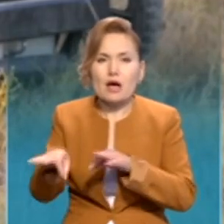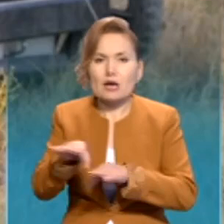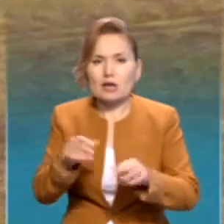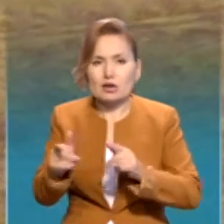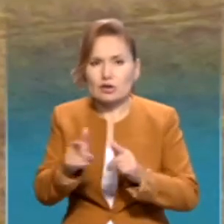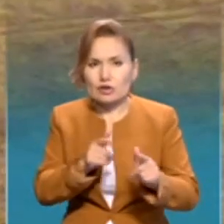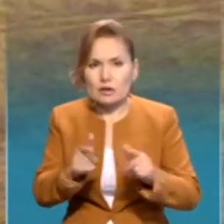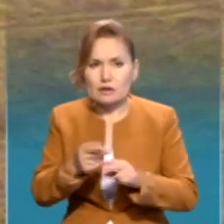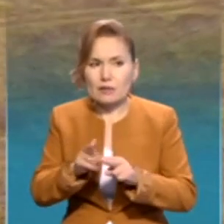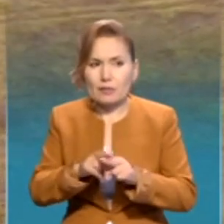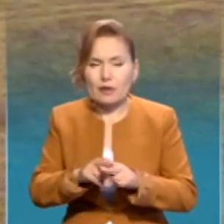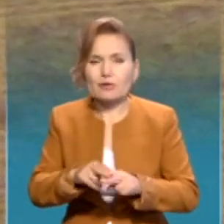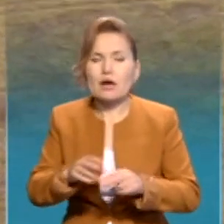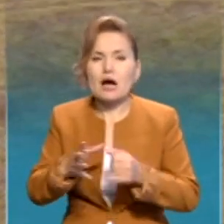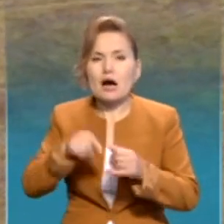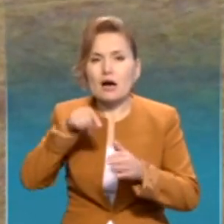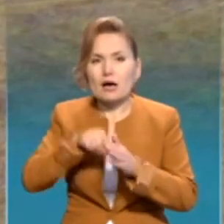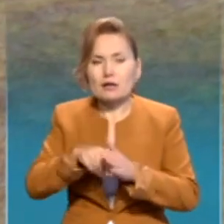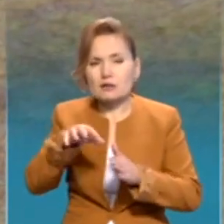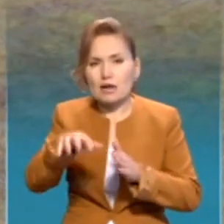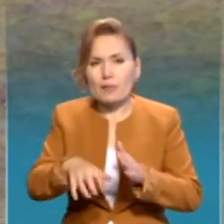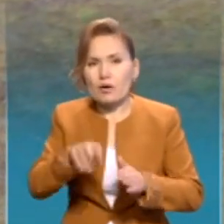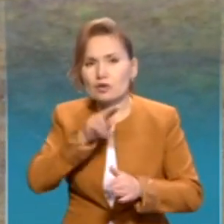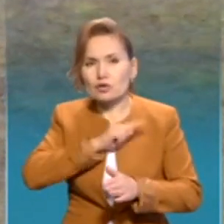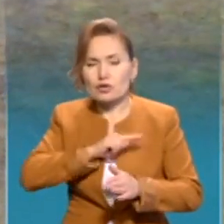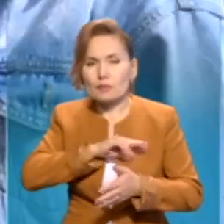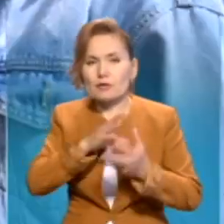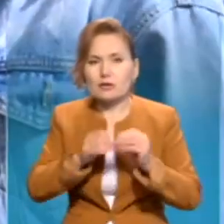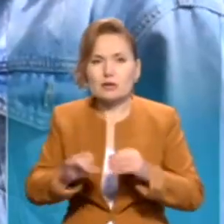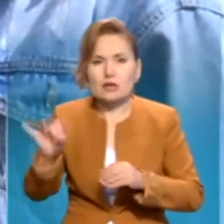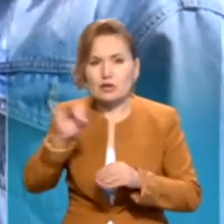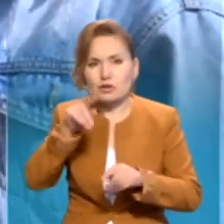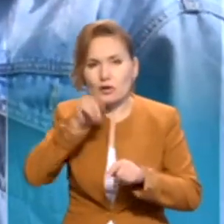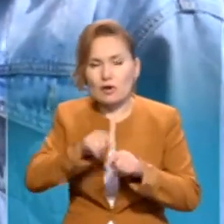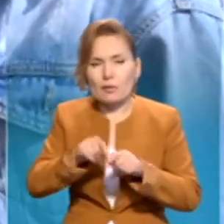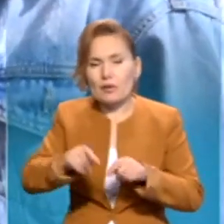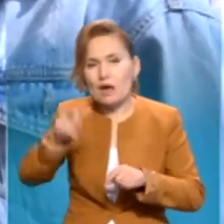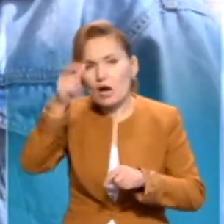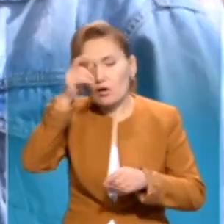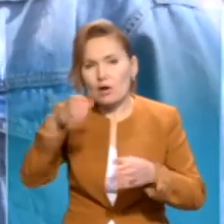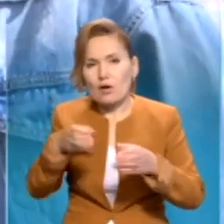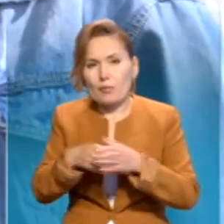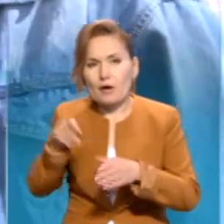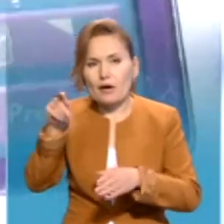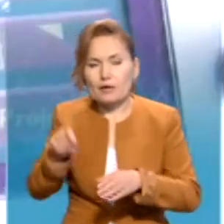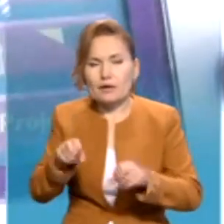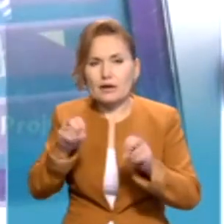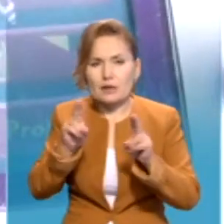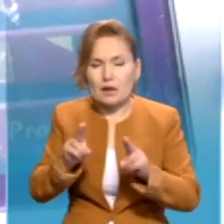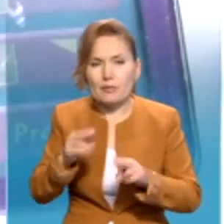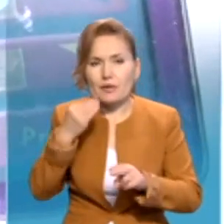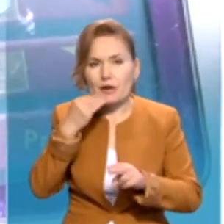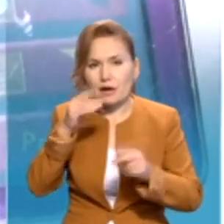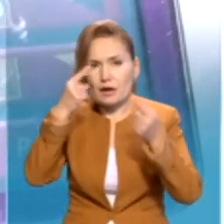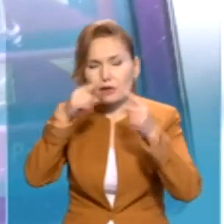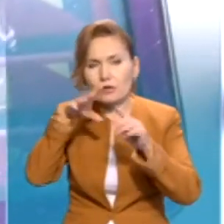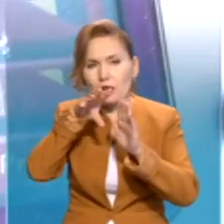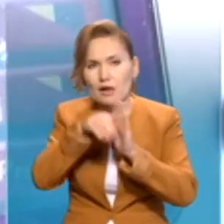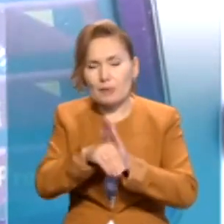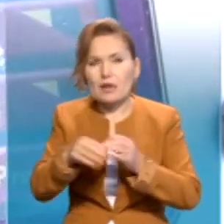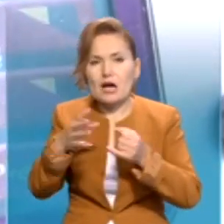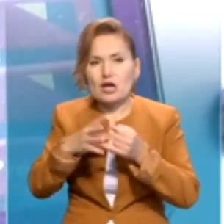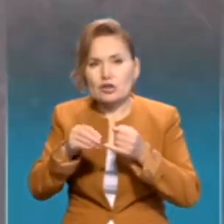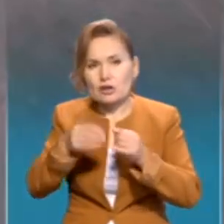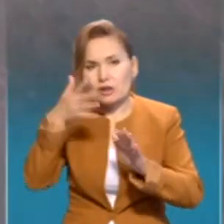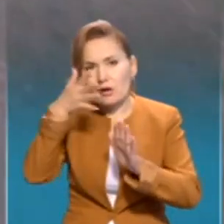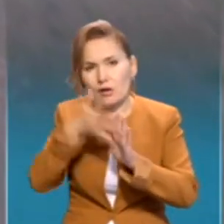жасаймыз. Қазба жұмыстары жер туралы толық ақпарат жиналған соң басталады. Түркиядан келген зерттеушілер заманауи қондырғылардың арқасында жердің